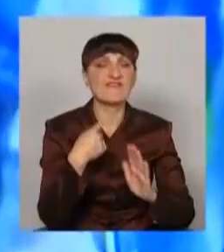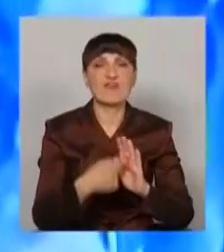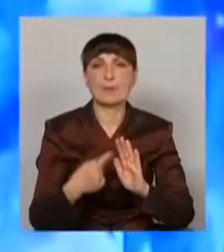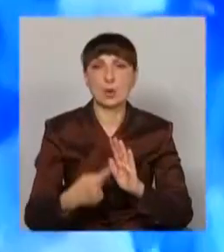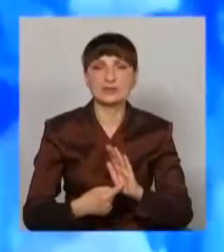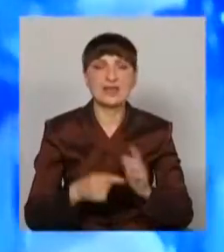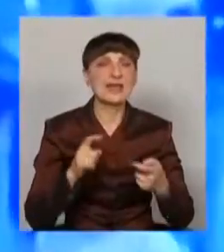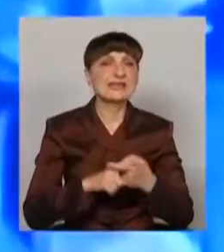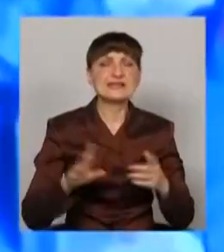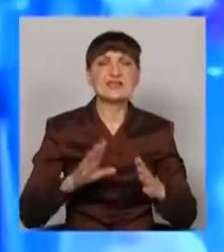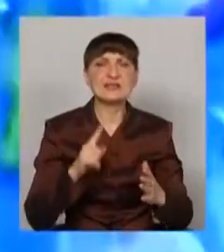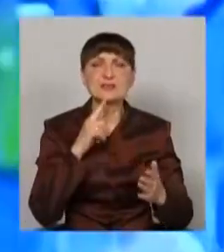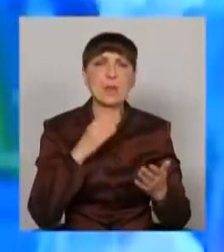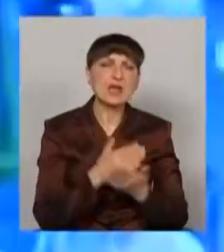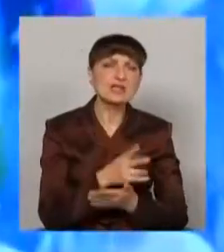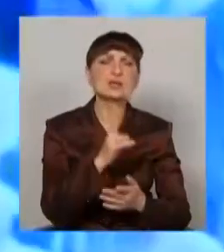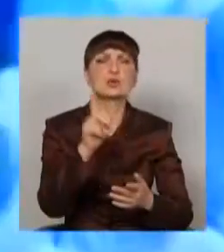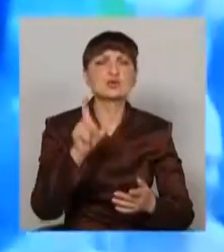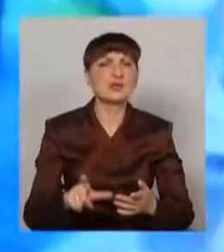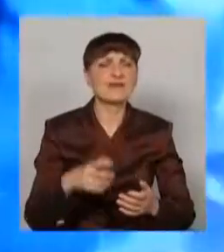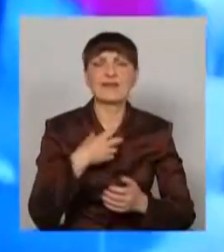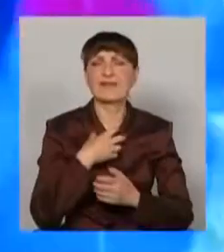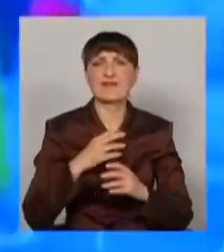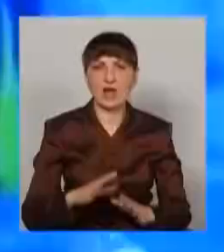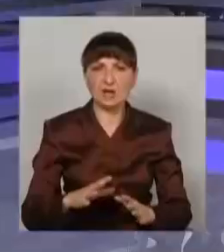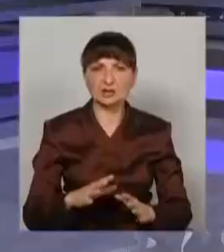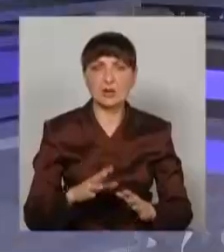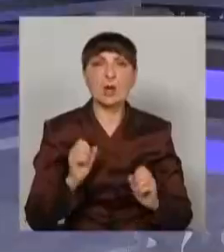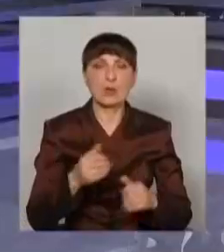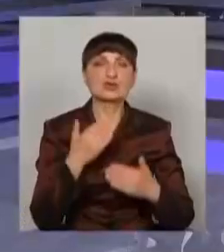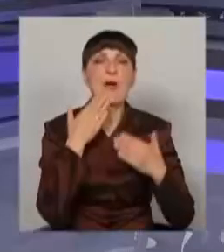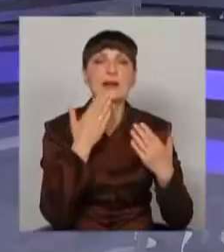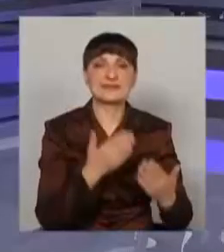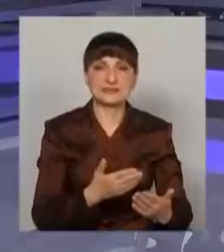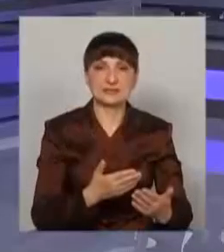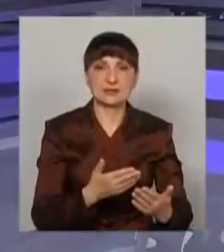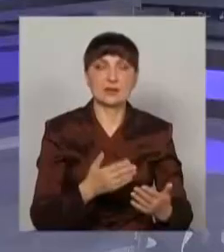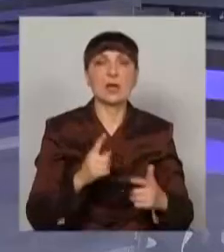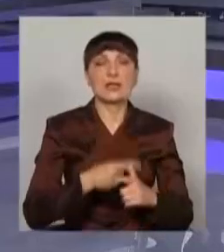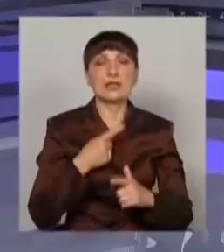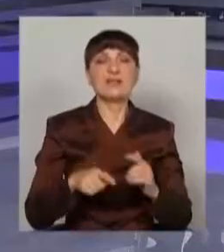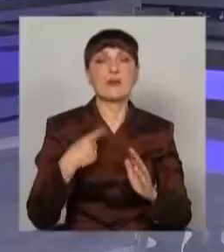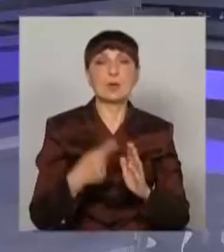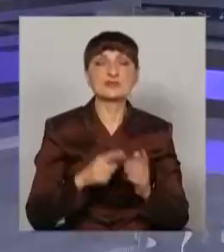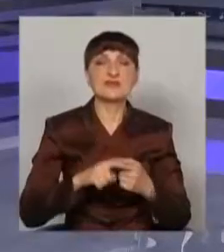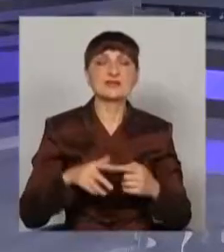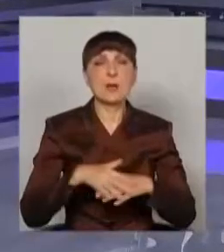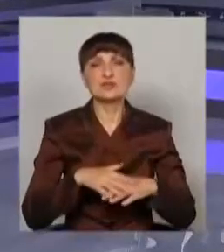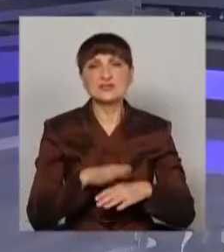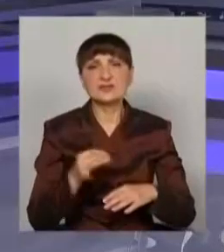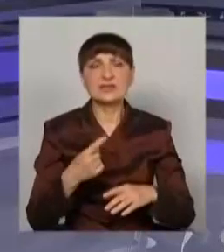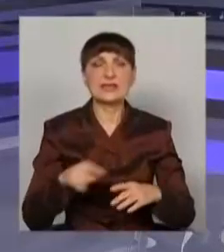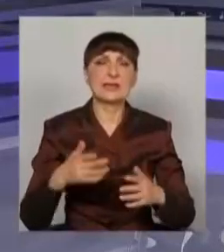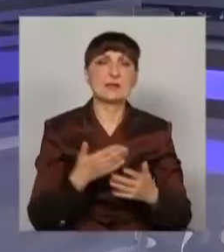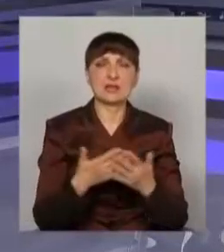Вне зависимости, политик ты, бизнесмен, либо ты человек, нуждающийся в какой-то помощи, либо вопросы, конечно, общественные и в том числе и внешней